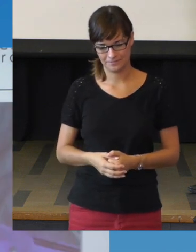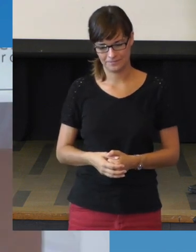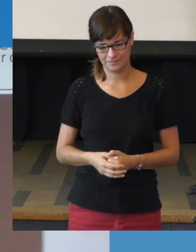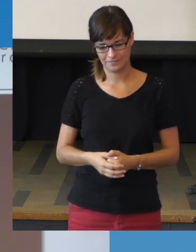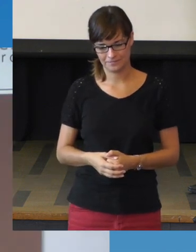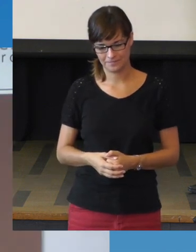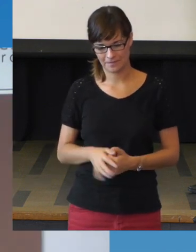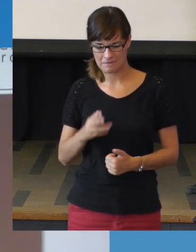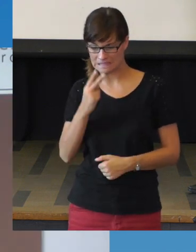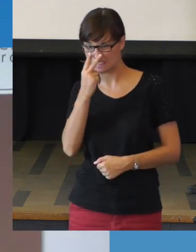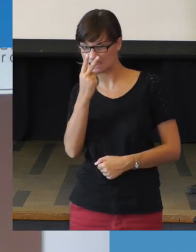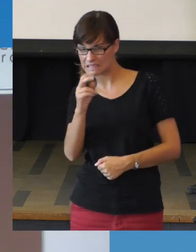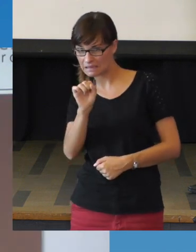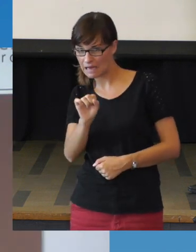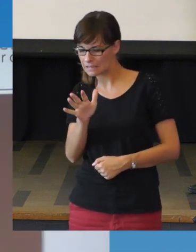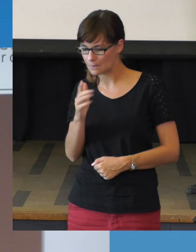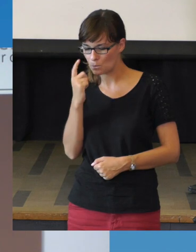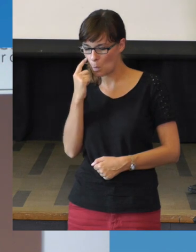vielleicht sieht man es, Moment.